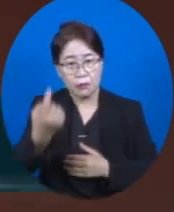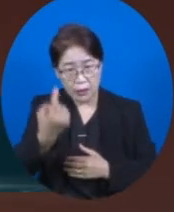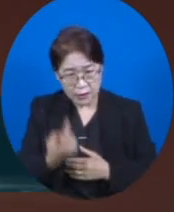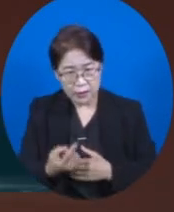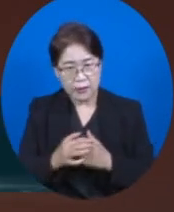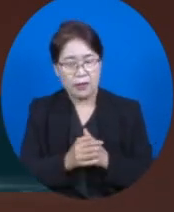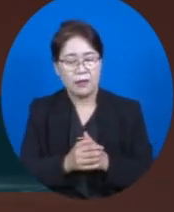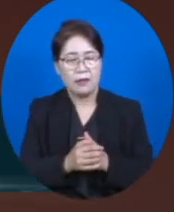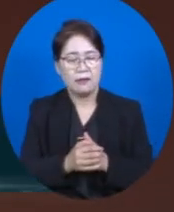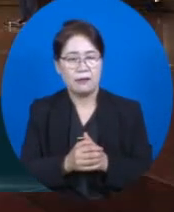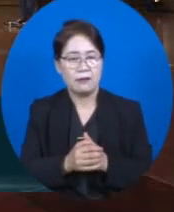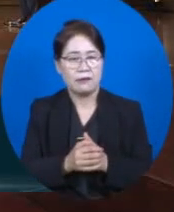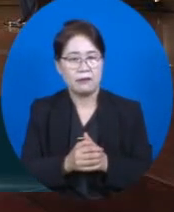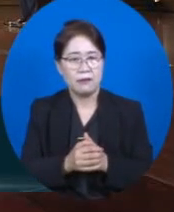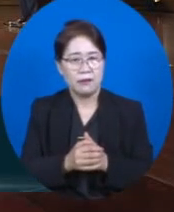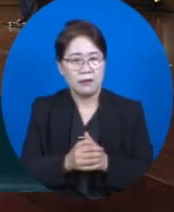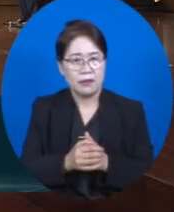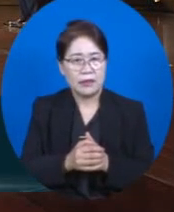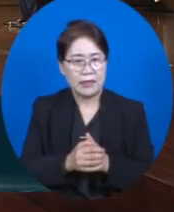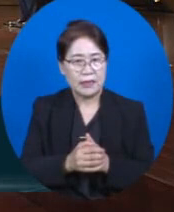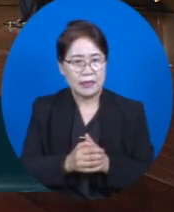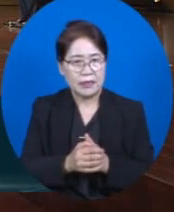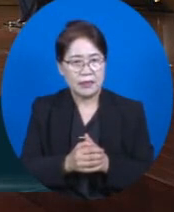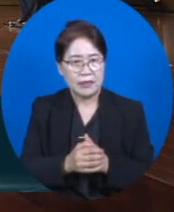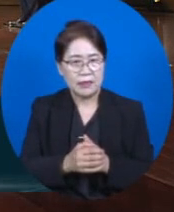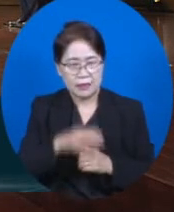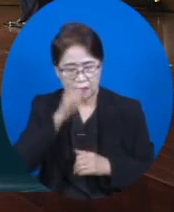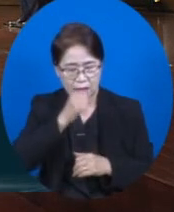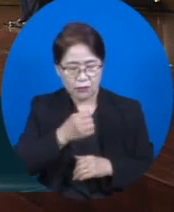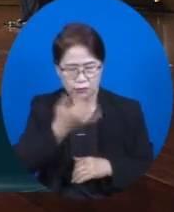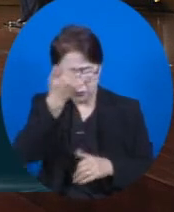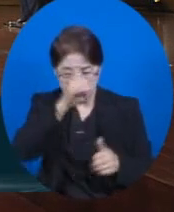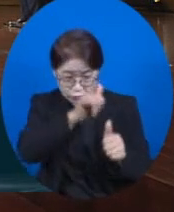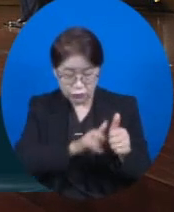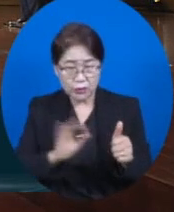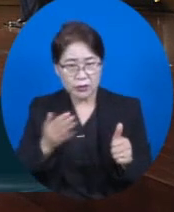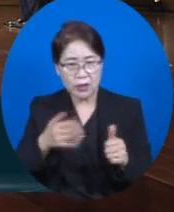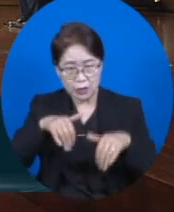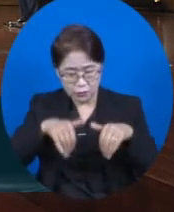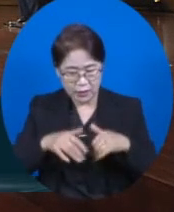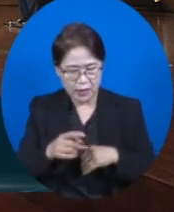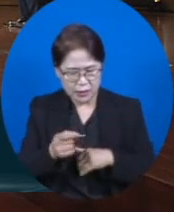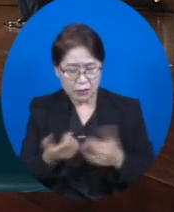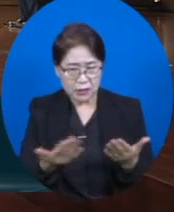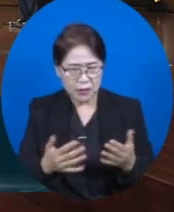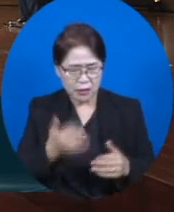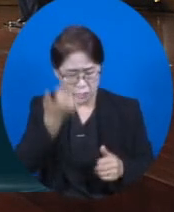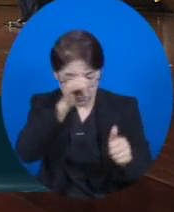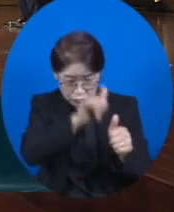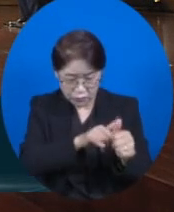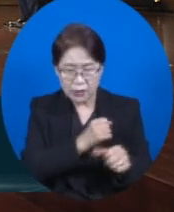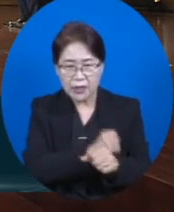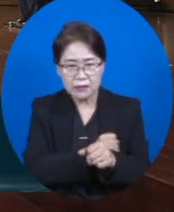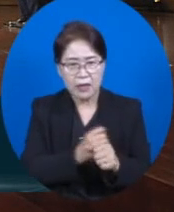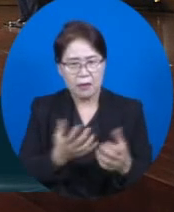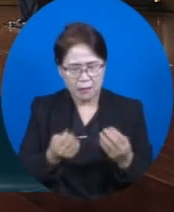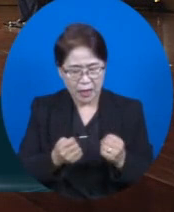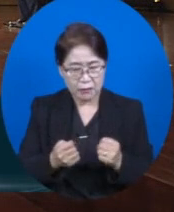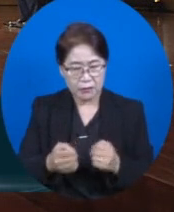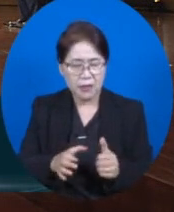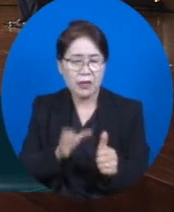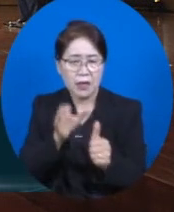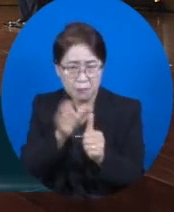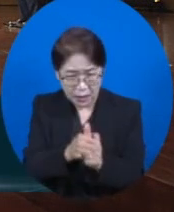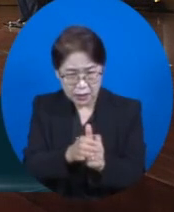다 같이 읽겠습니다 시작 착하고 충성된 정화 내가 적은 일에 충성하였으매 내가 많은 것을